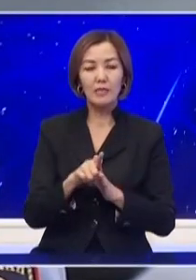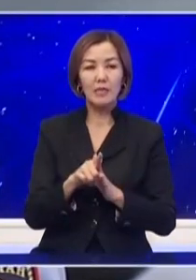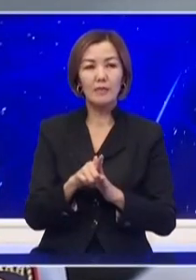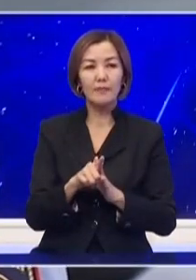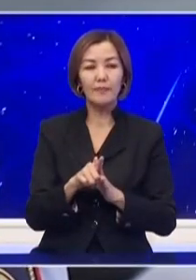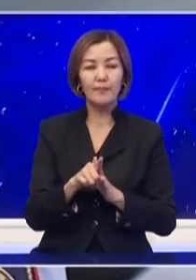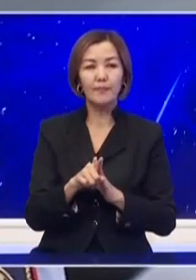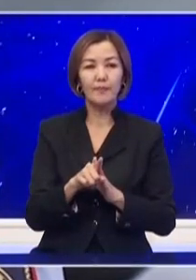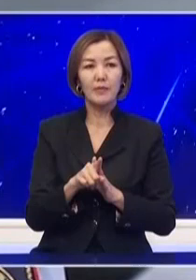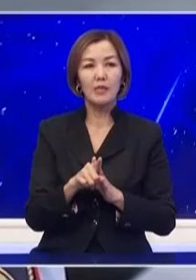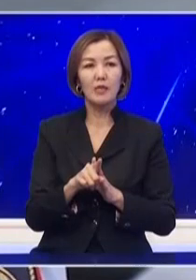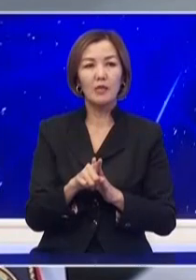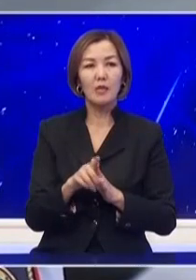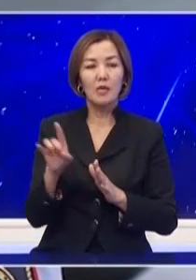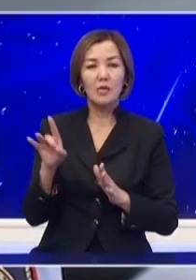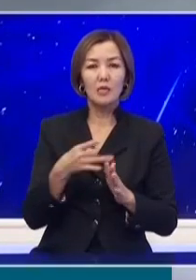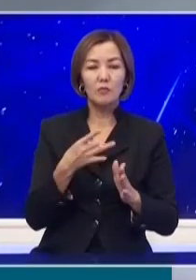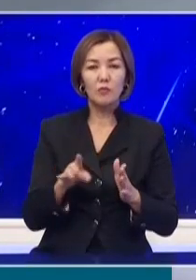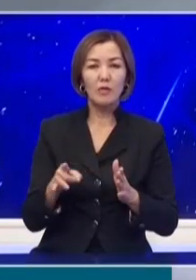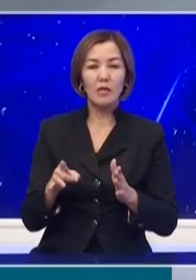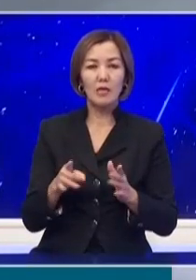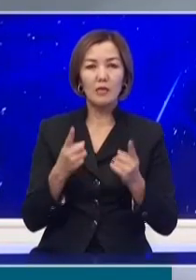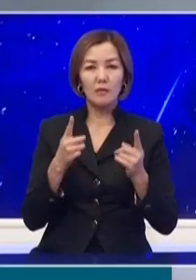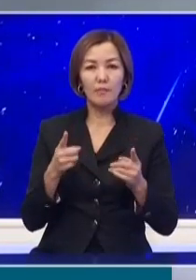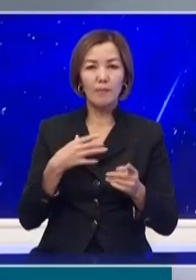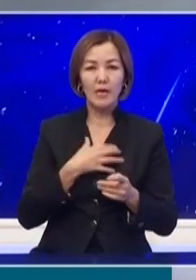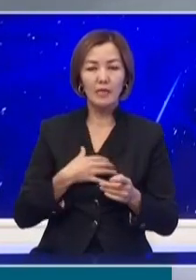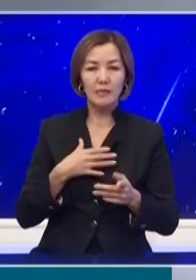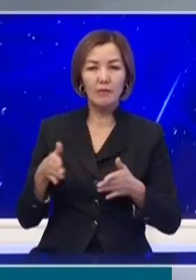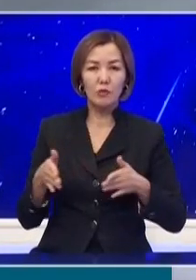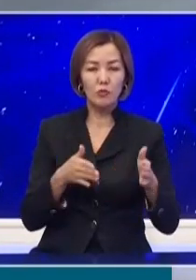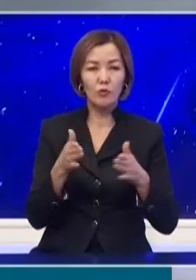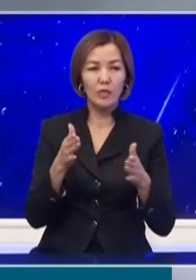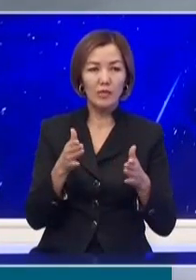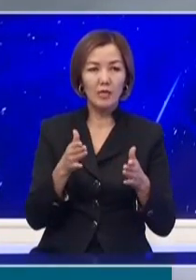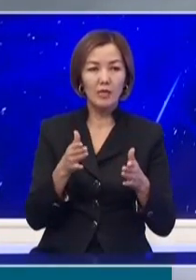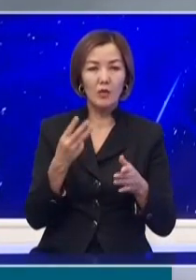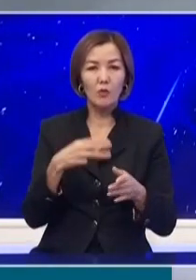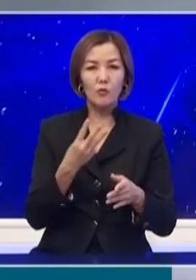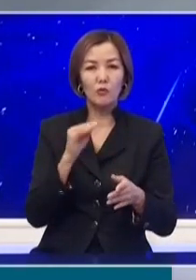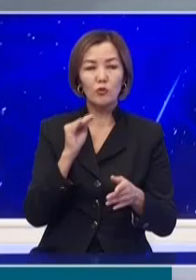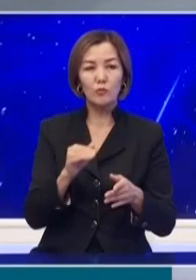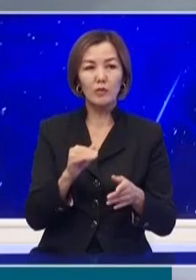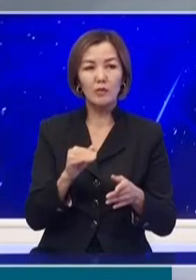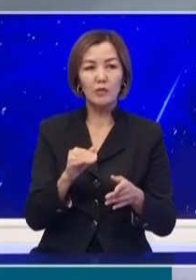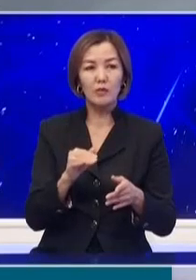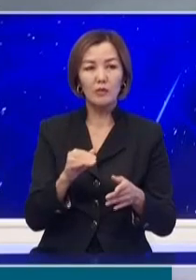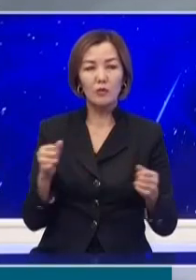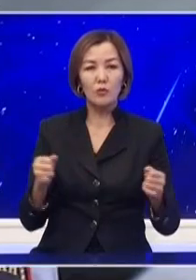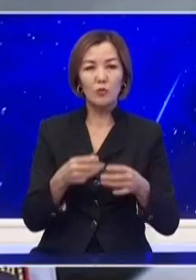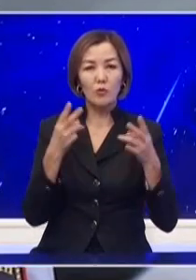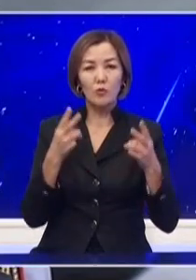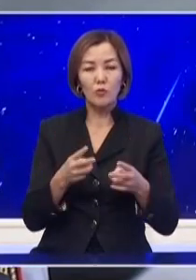жыл басынан бастап республикалық тас маңызды бар жолдарында 33 мыңнан астам жол қозғалысы